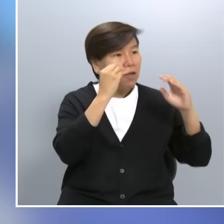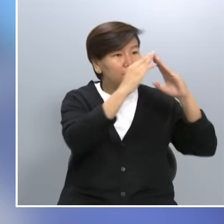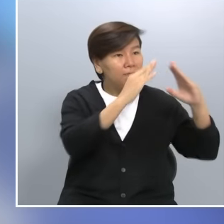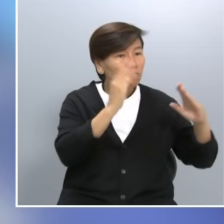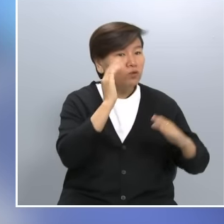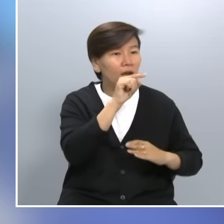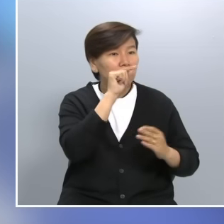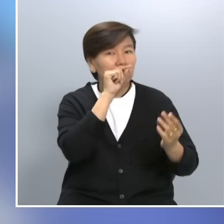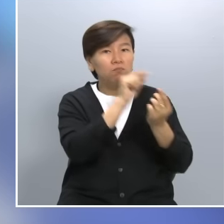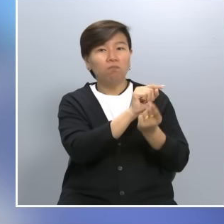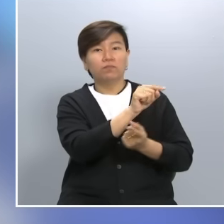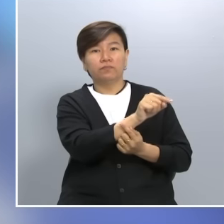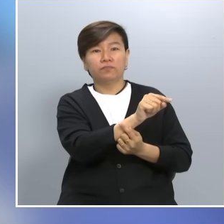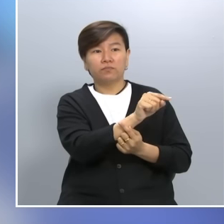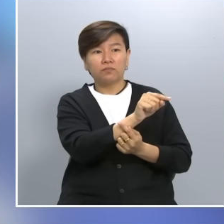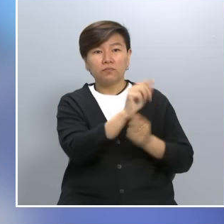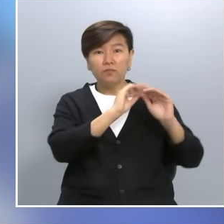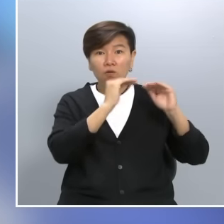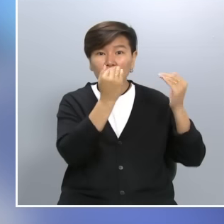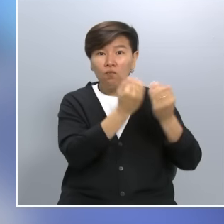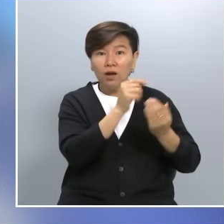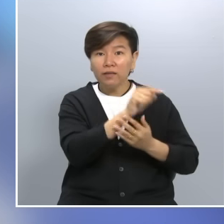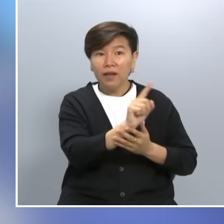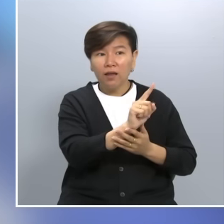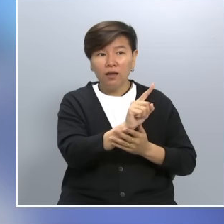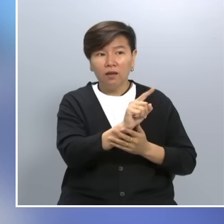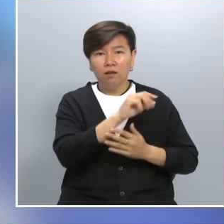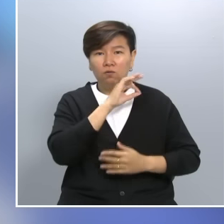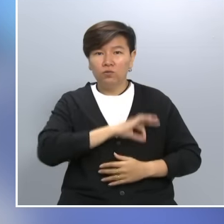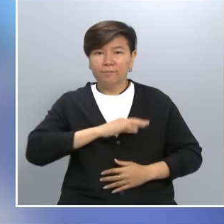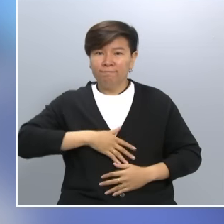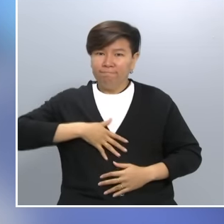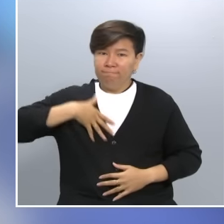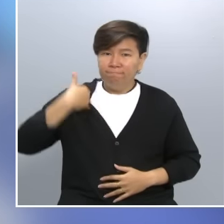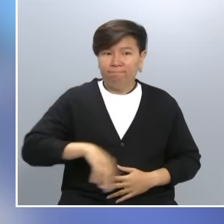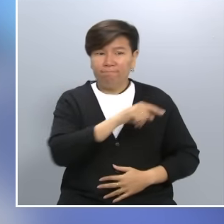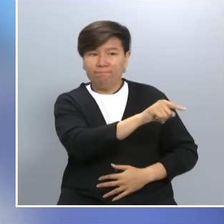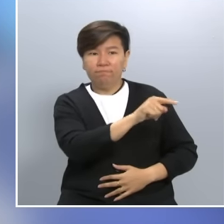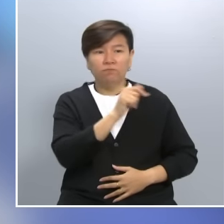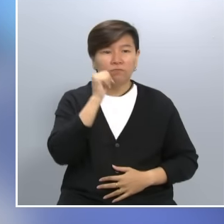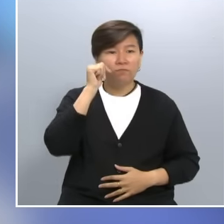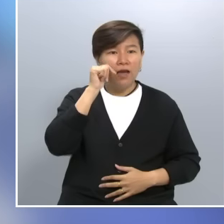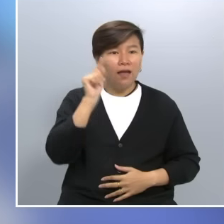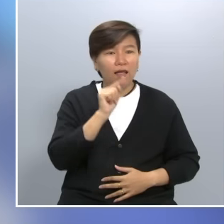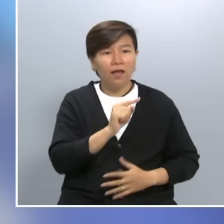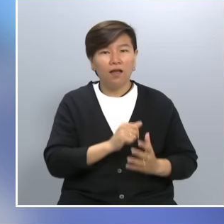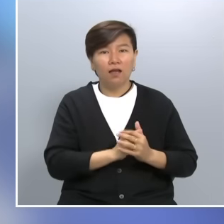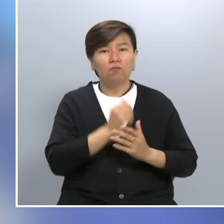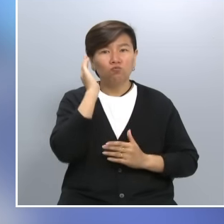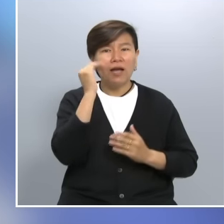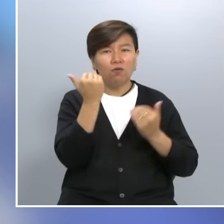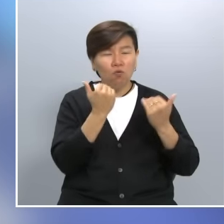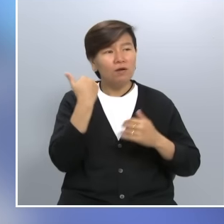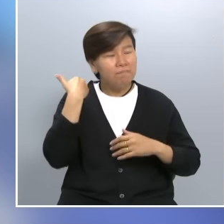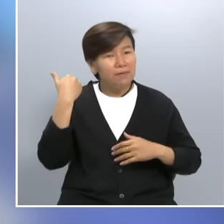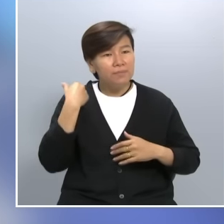เนี่ยรู้เลยบอกว่าครอบครัวของฝ่ายชายเนี่ยแสดงท่าทีไม่พอใจจแม่บอกว่าที่บ้านก็มีลูกชายเหมือนกัน